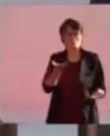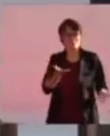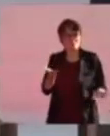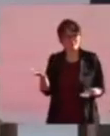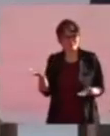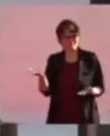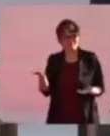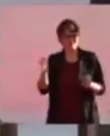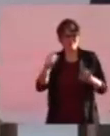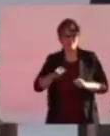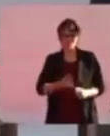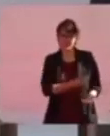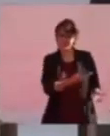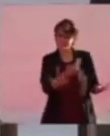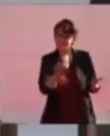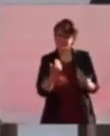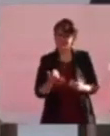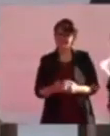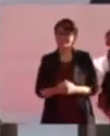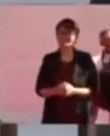iniziare ad avvicinare